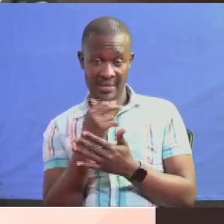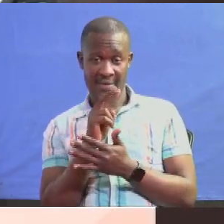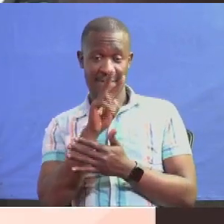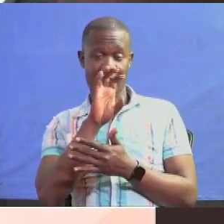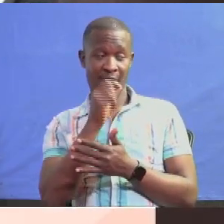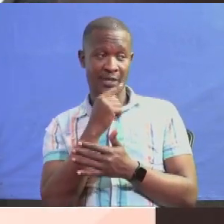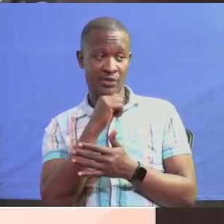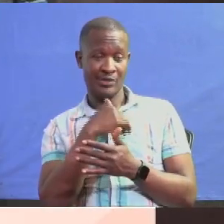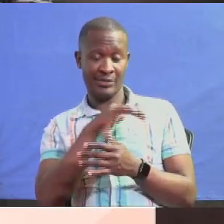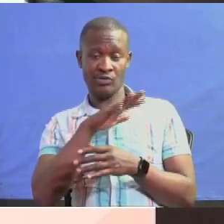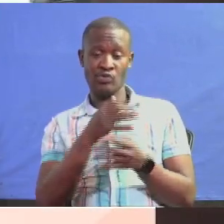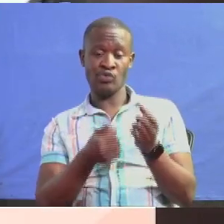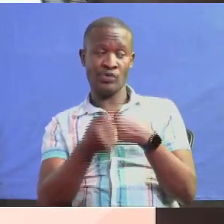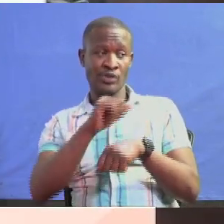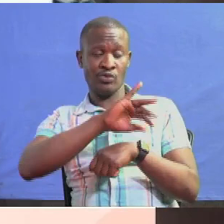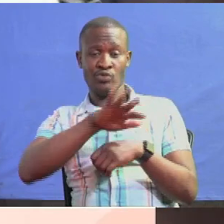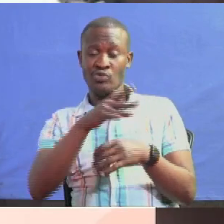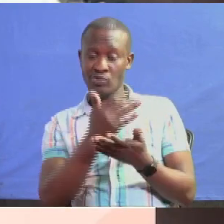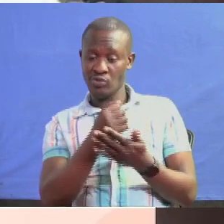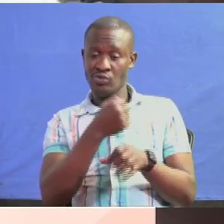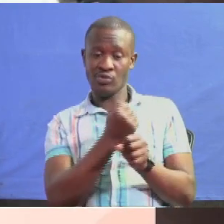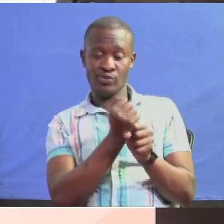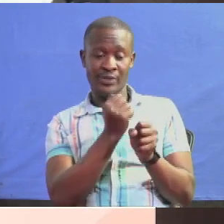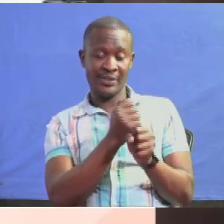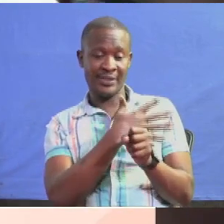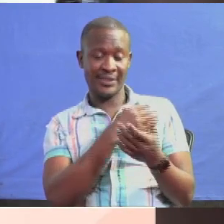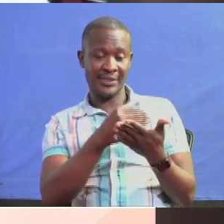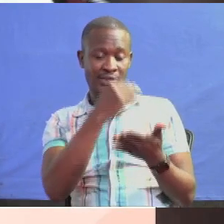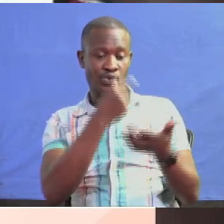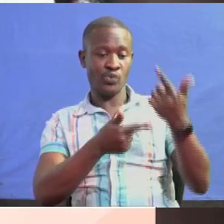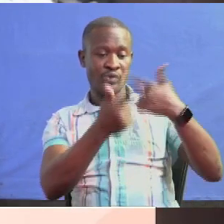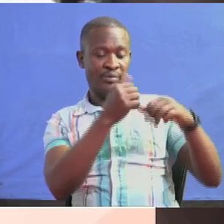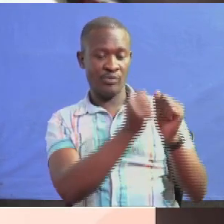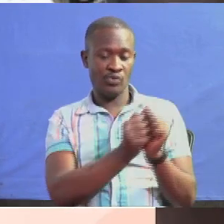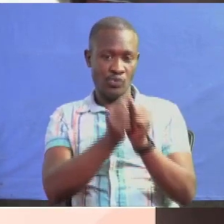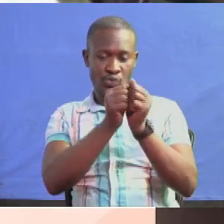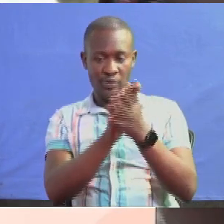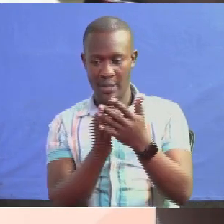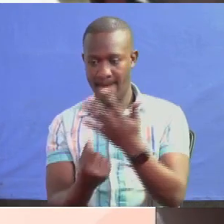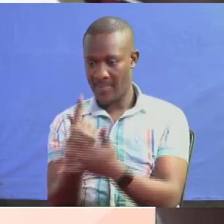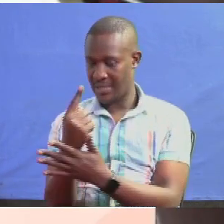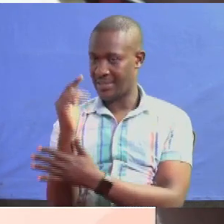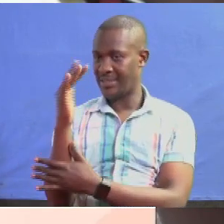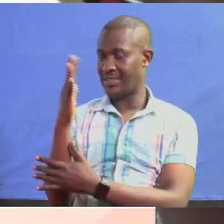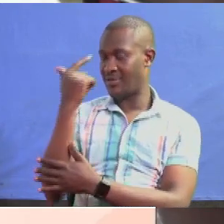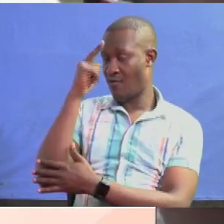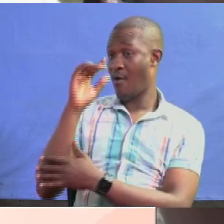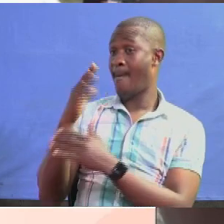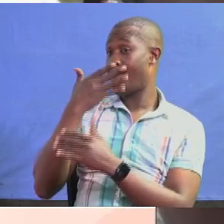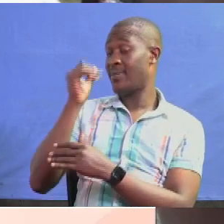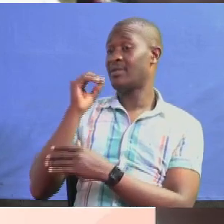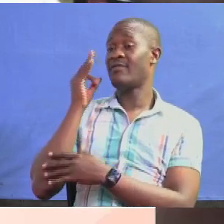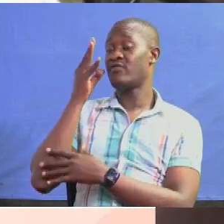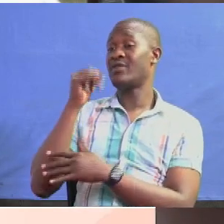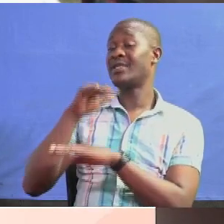prudent to engage all staff and student to come together, plant trees for a better future. And I think